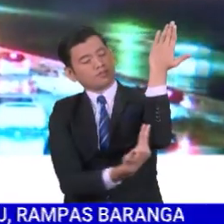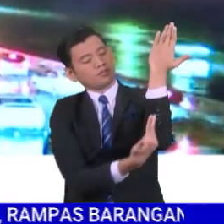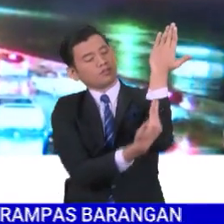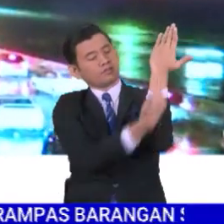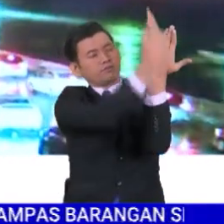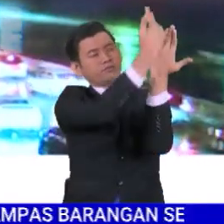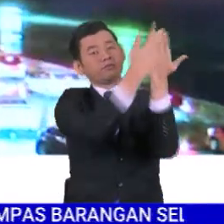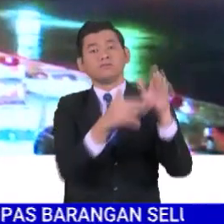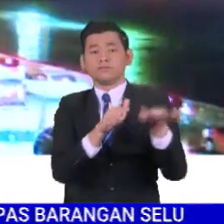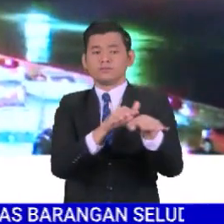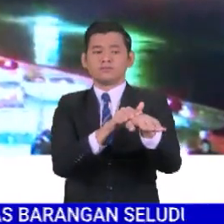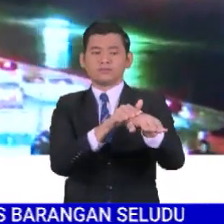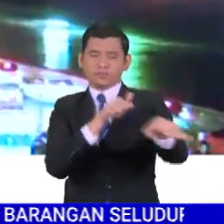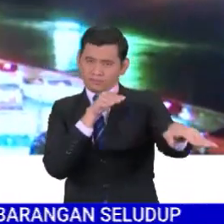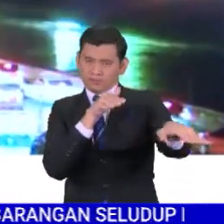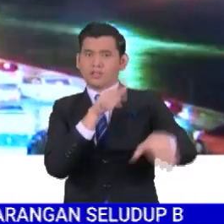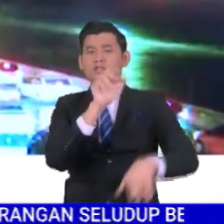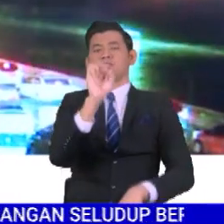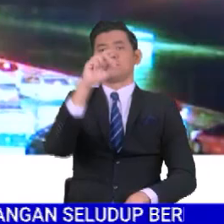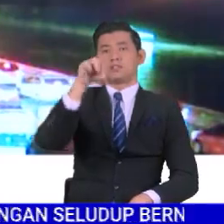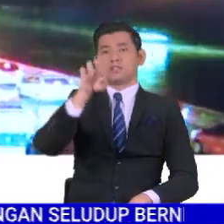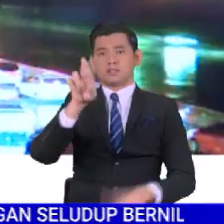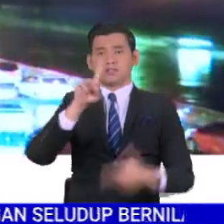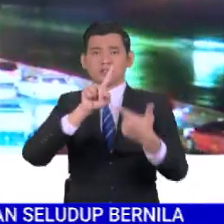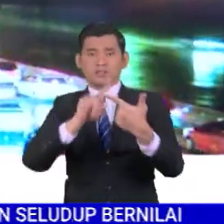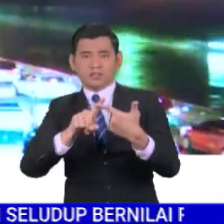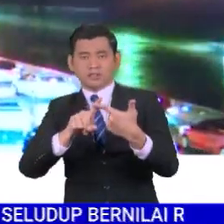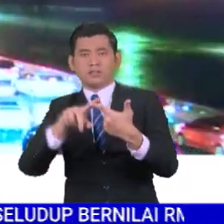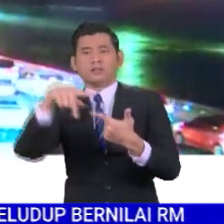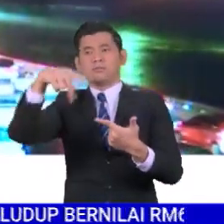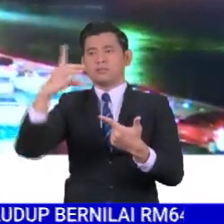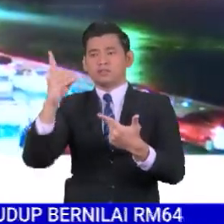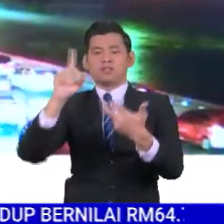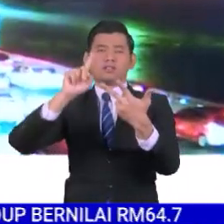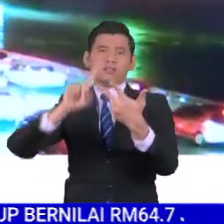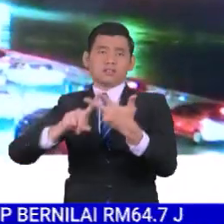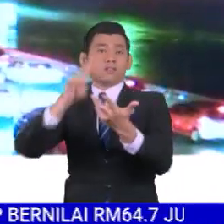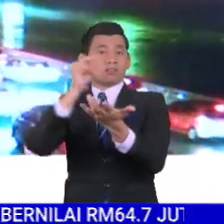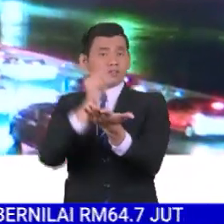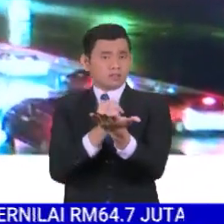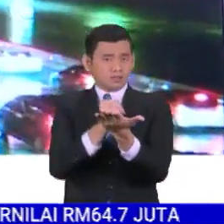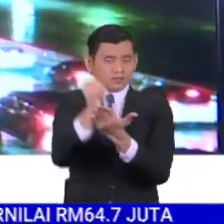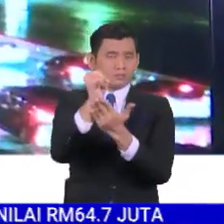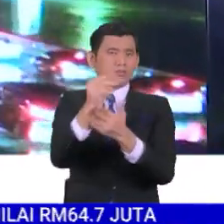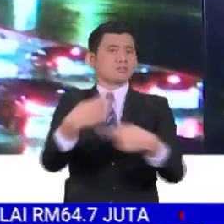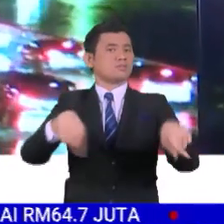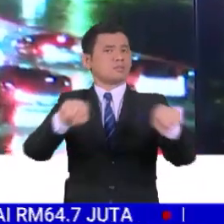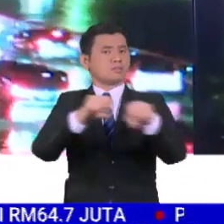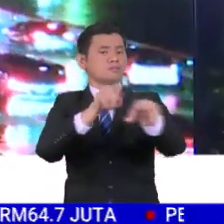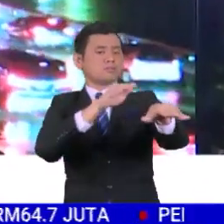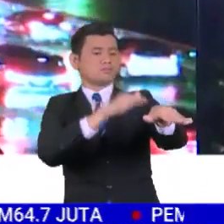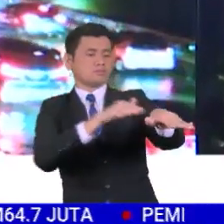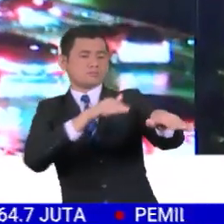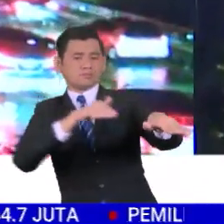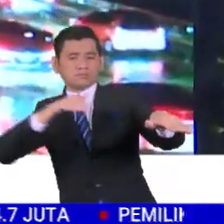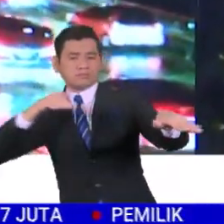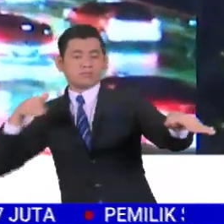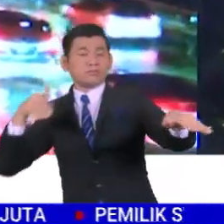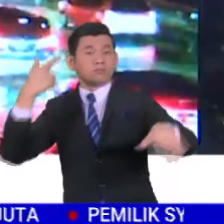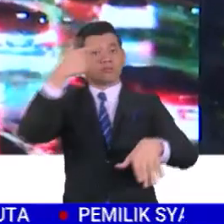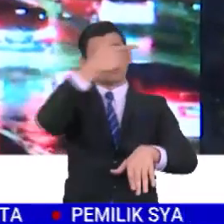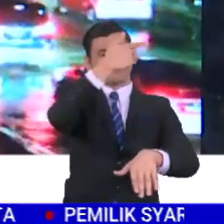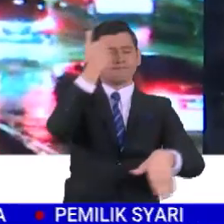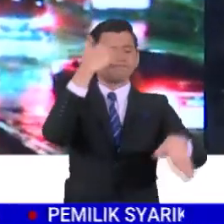Port Dickson dan juga Nilai. Aliran trafik turut perlahan dari Plaza Tol Bentong disebabkan pertambahan